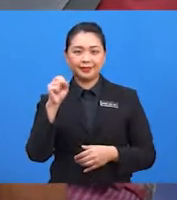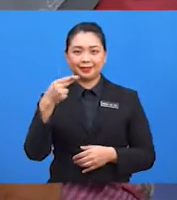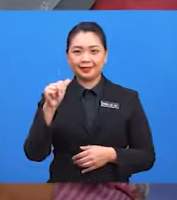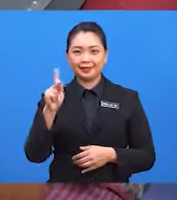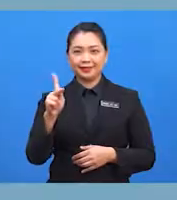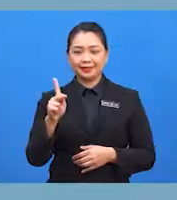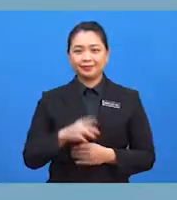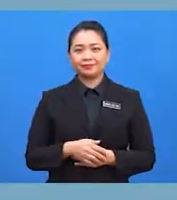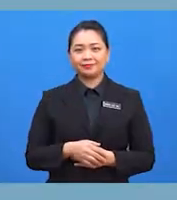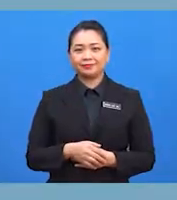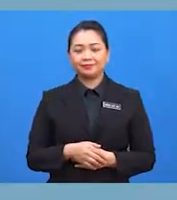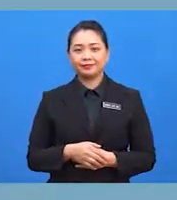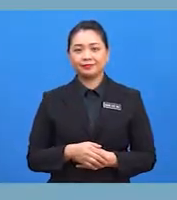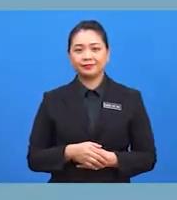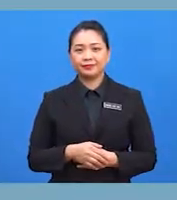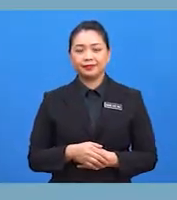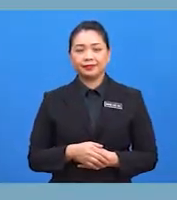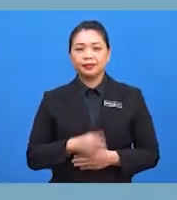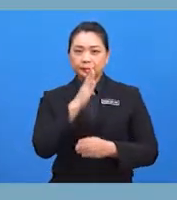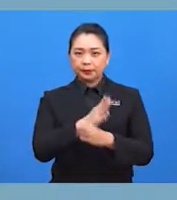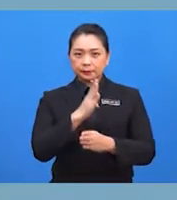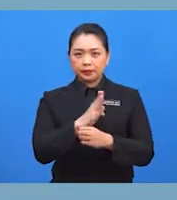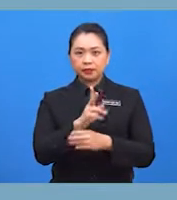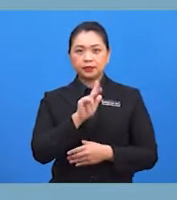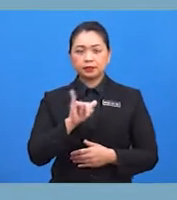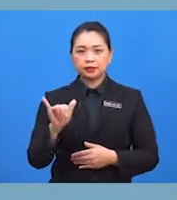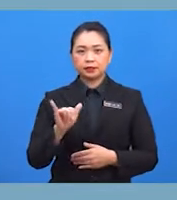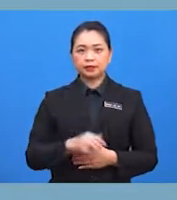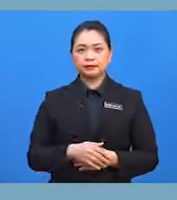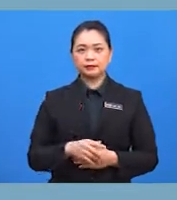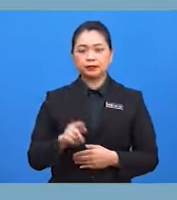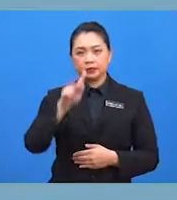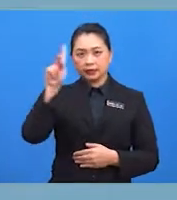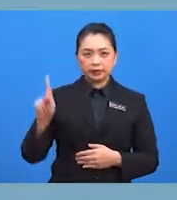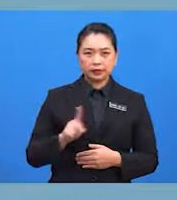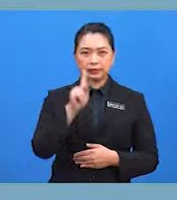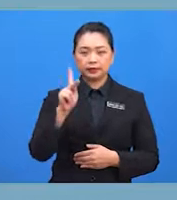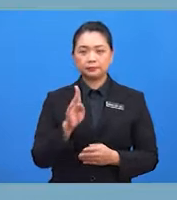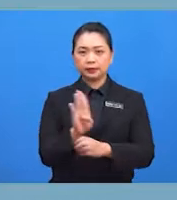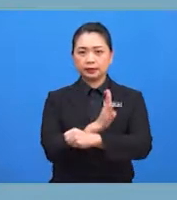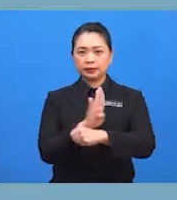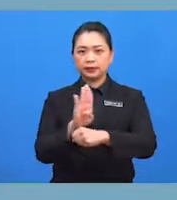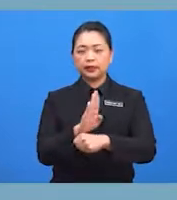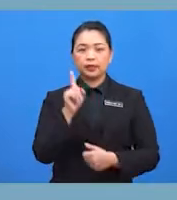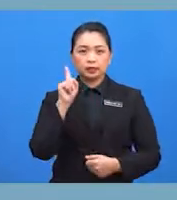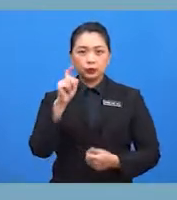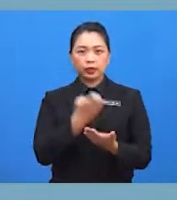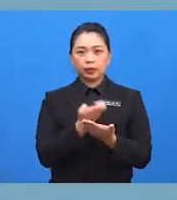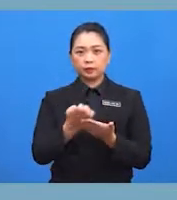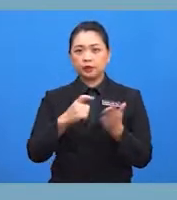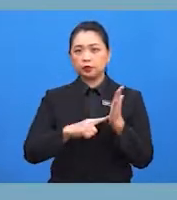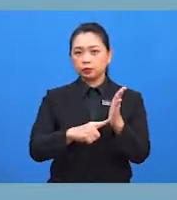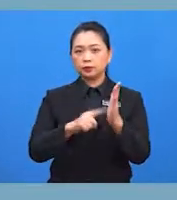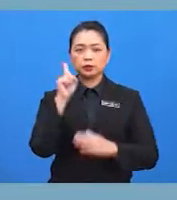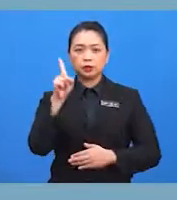Saya. Baiklah, sebenarnya kitaran perniagaan ialah satu kadar ekonomi di mana menunjukkan kadar ekonomi sebuah